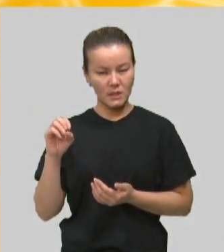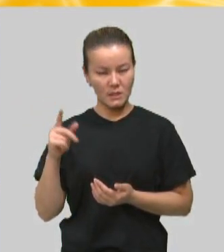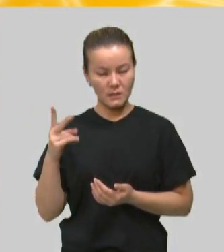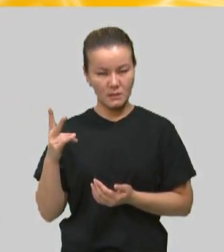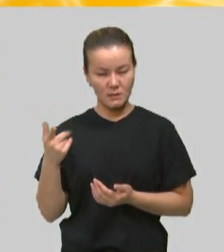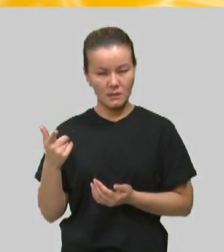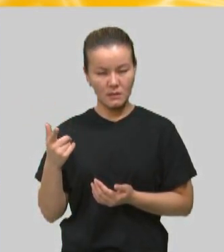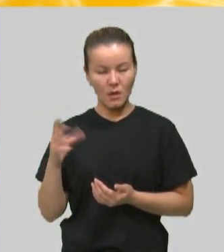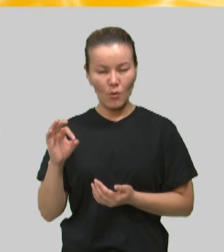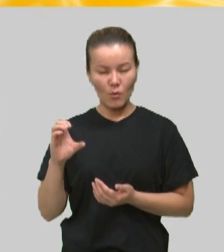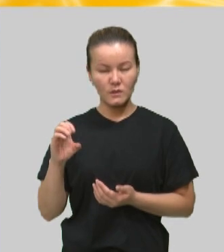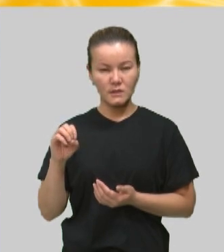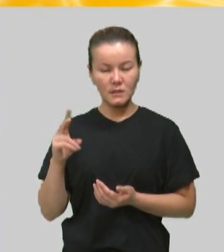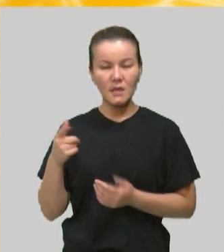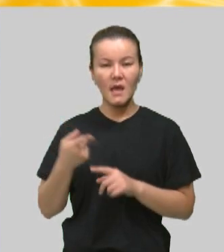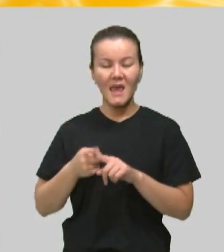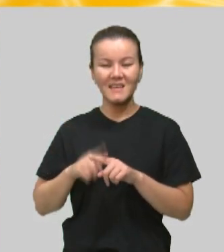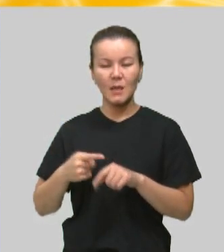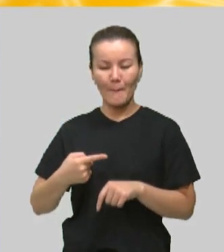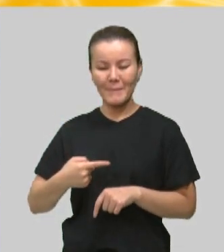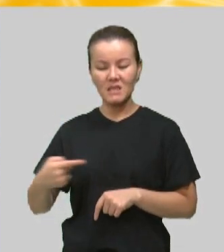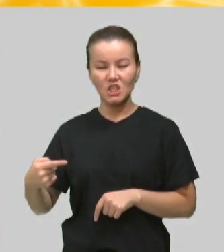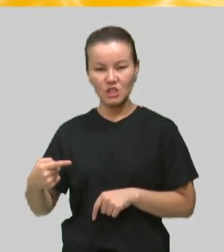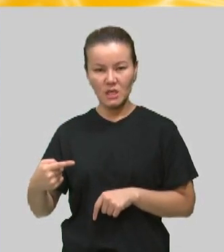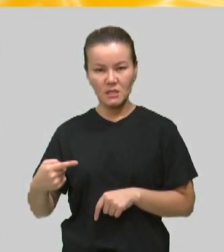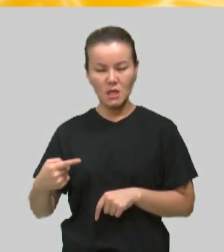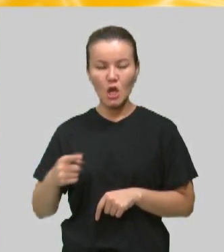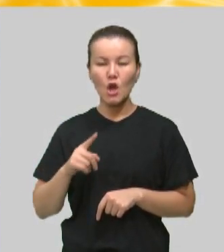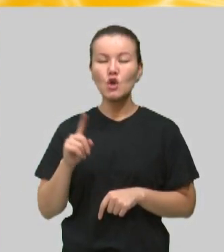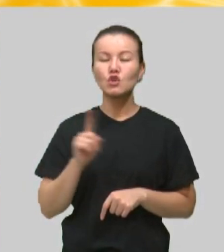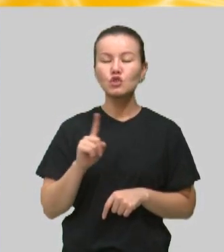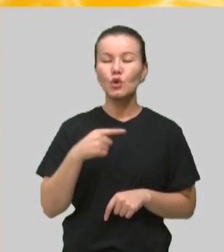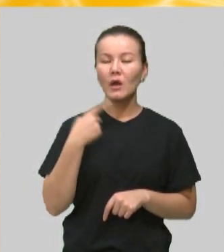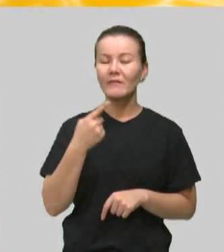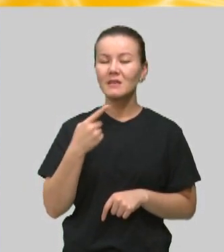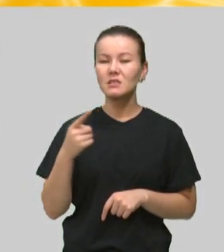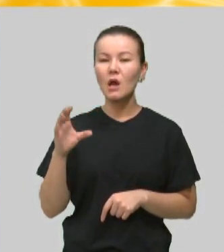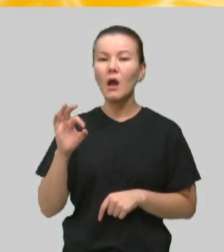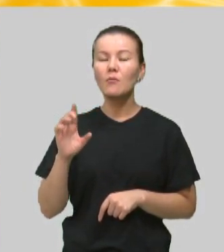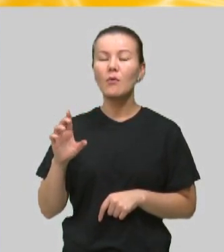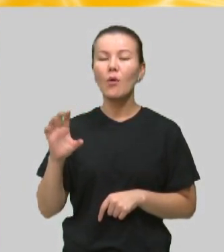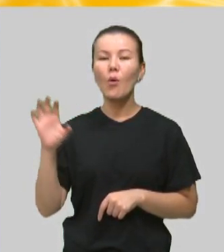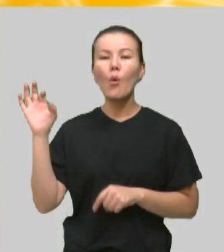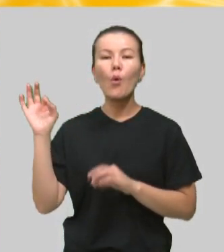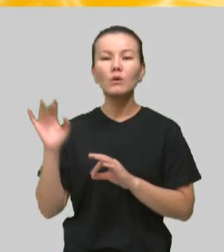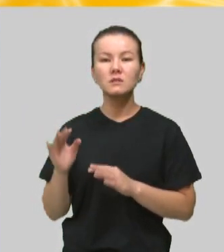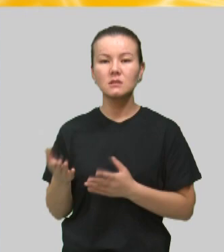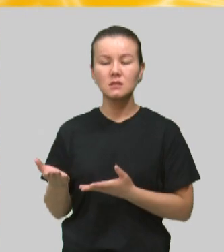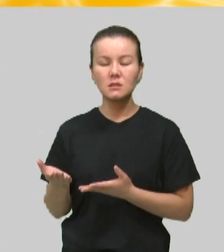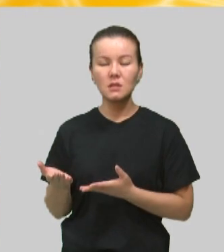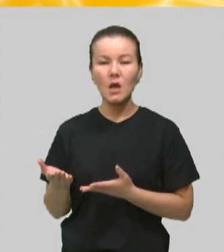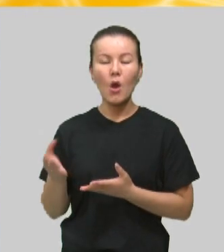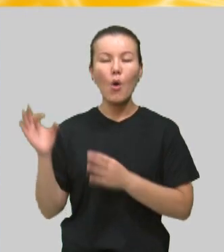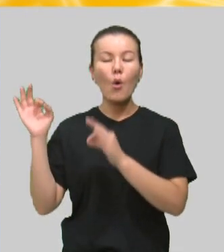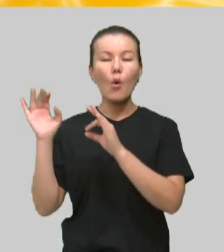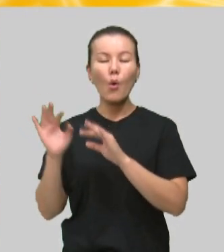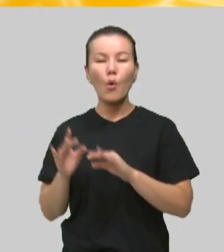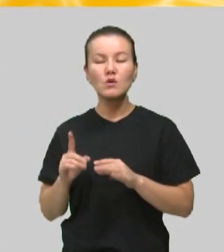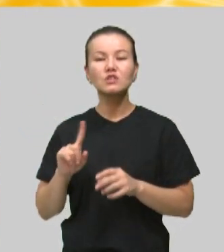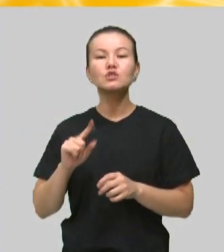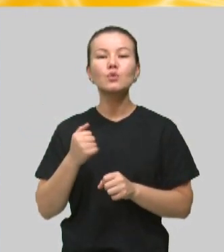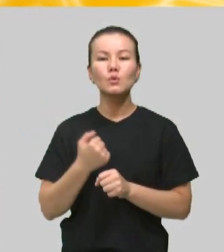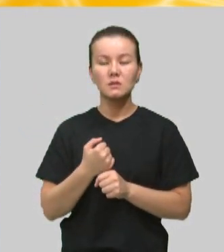осень? Это будет подлежащее. Что говорится об осени? Осень